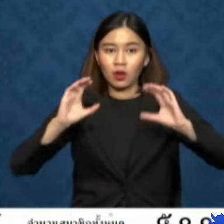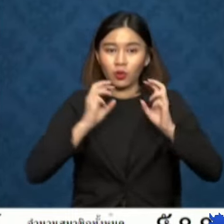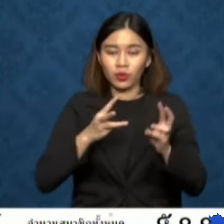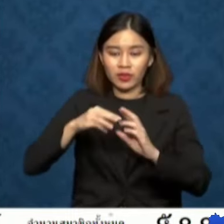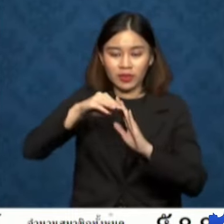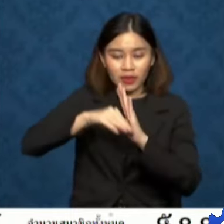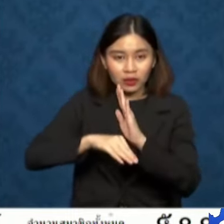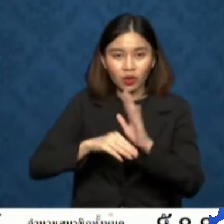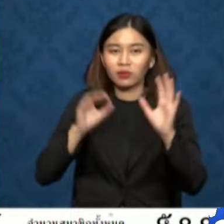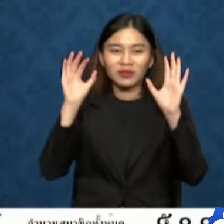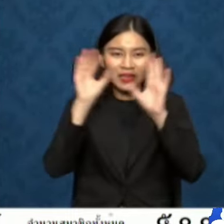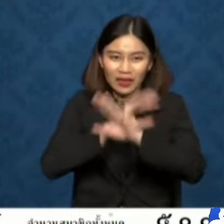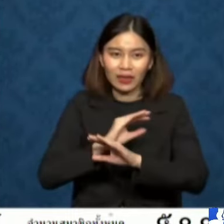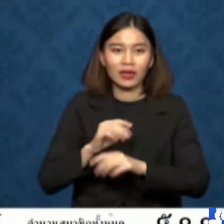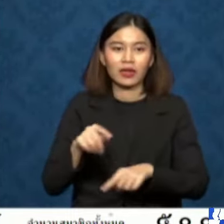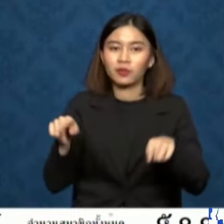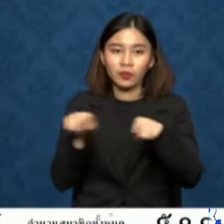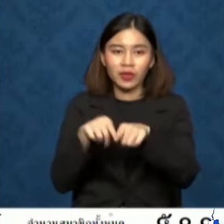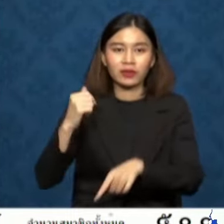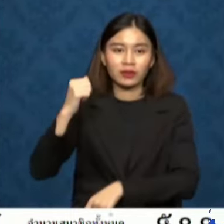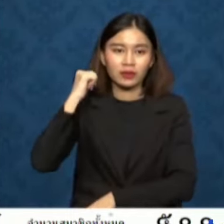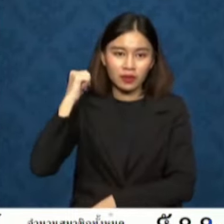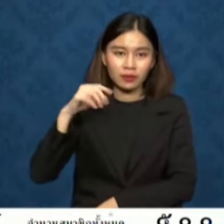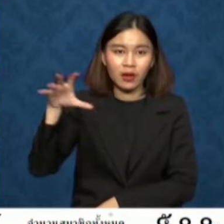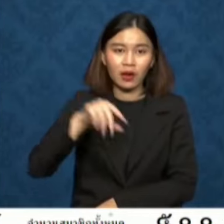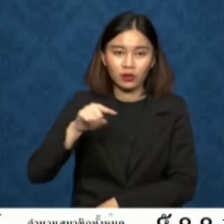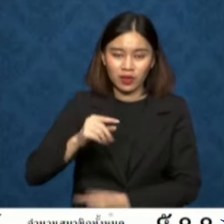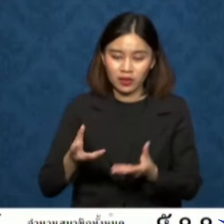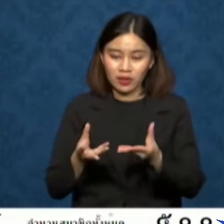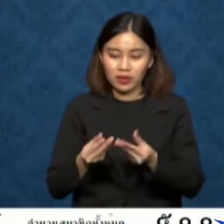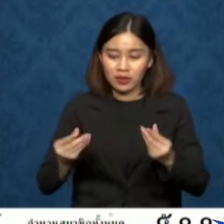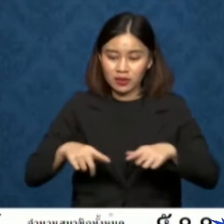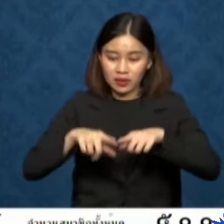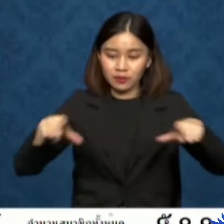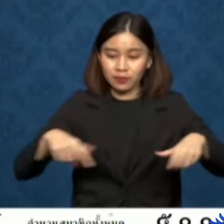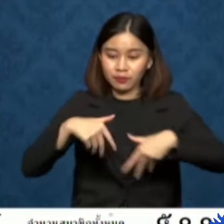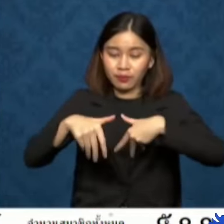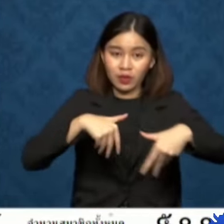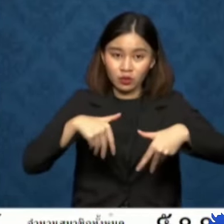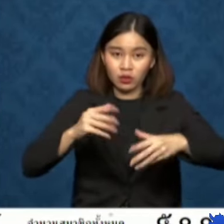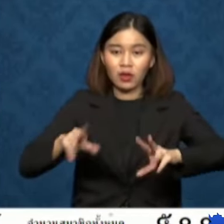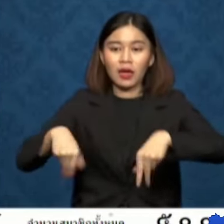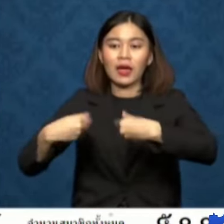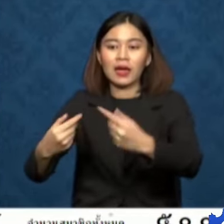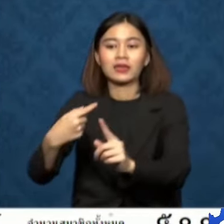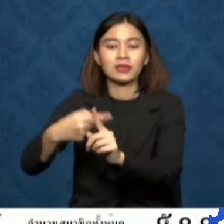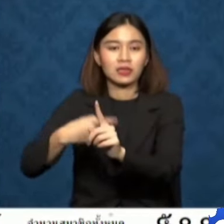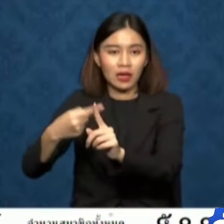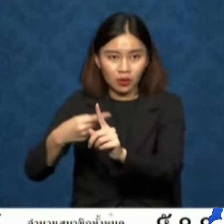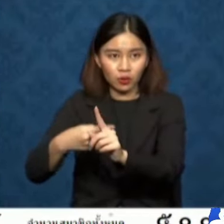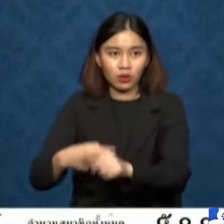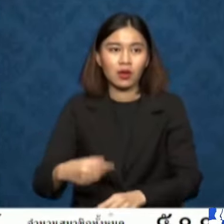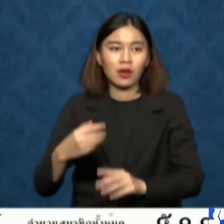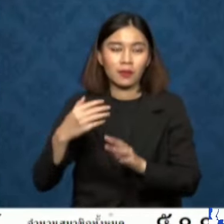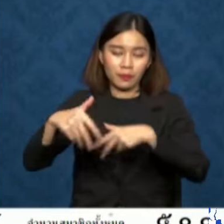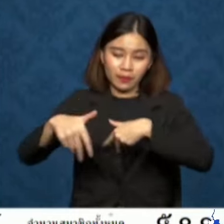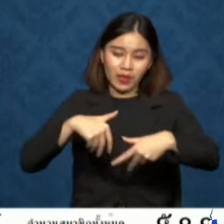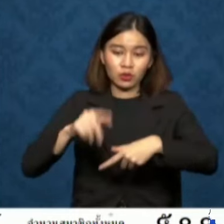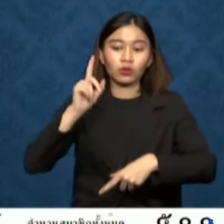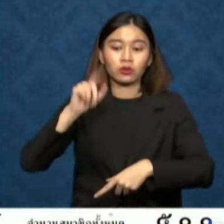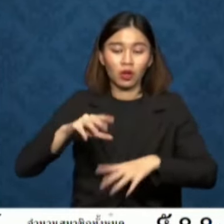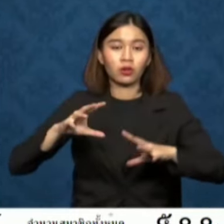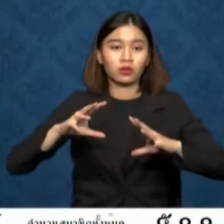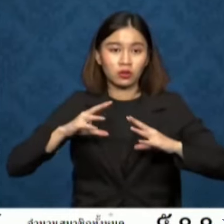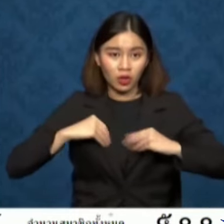แบบของโครงการเหมือนเดิมครับคือเอาที่ที่ประชาชนลุกล้ำมาให้ประชาชนเช่าโดยประชาชนต้อง